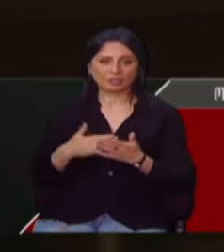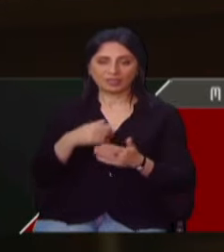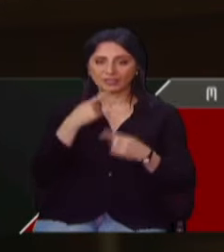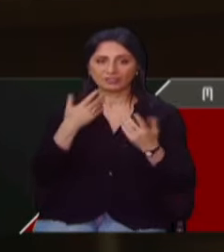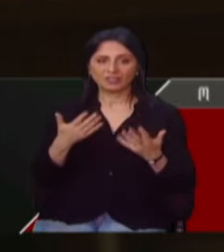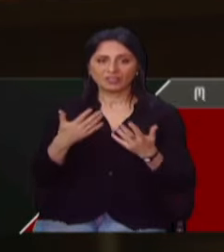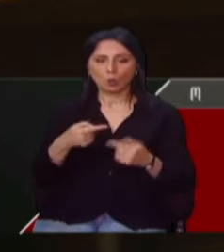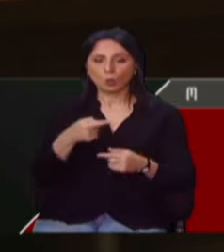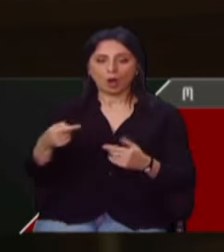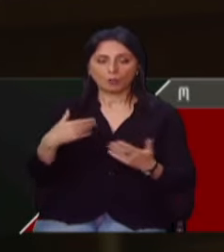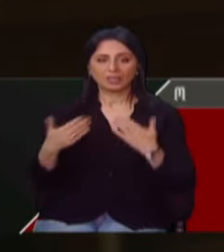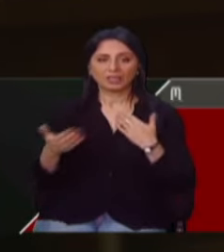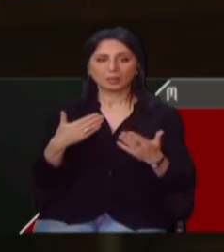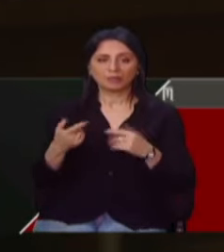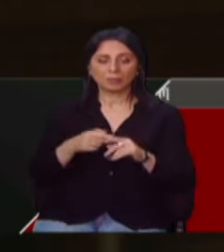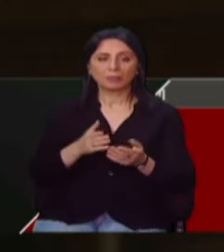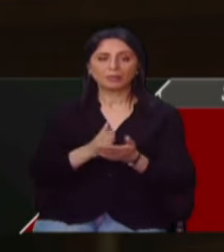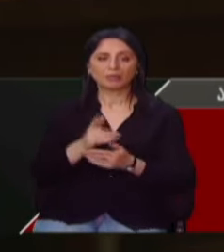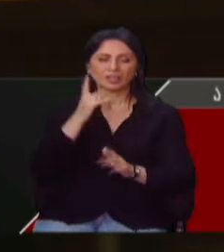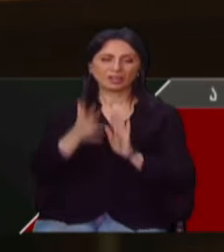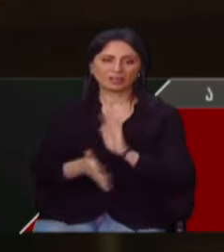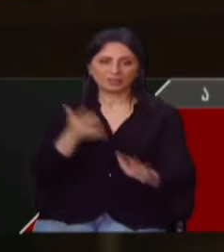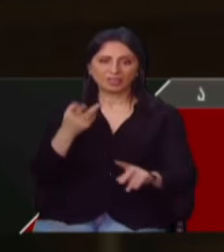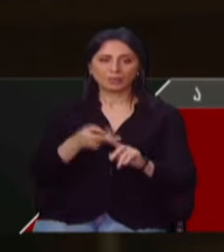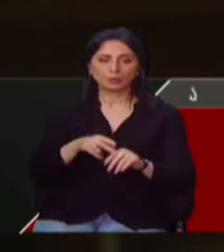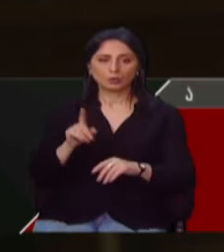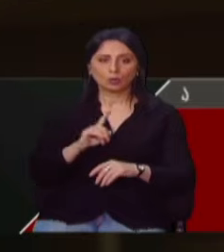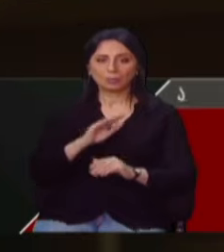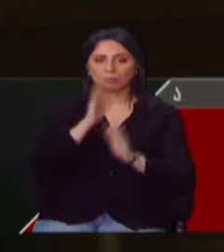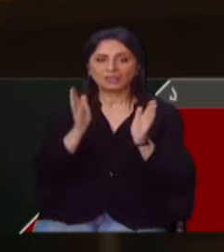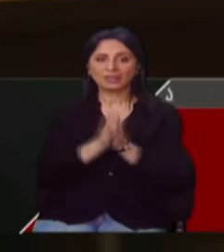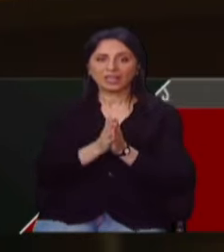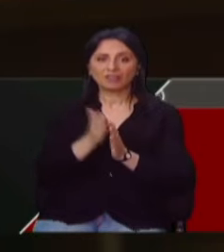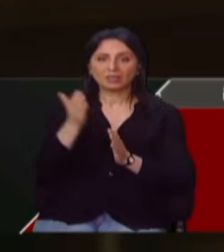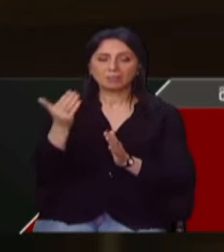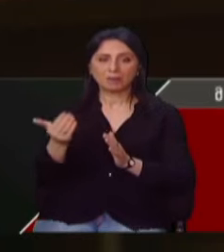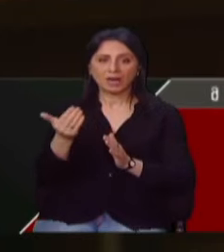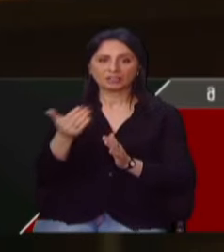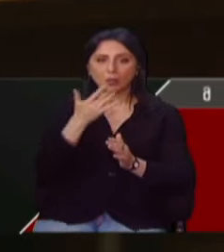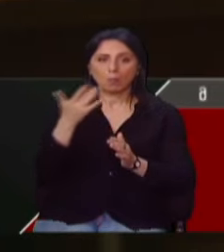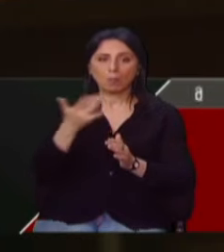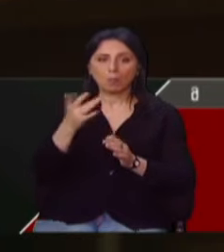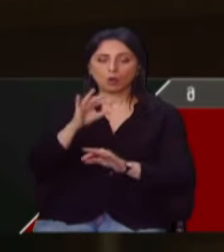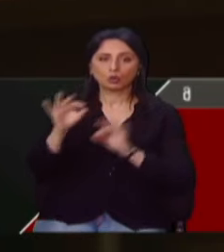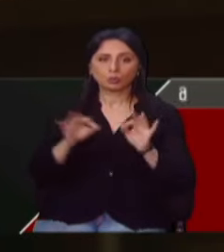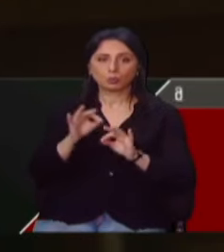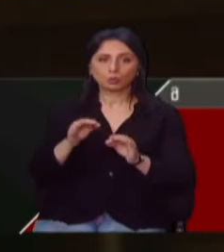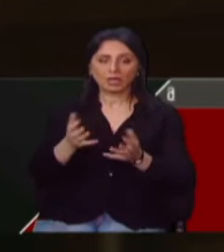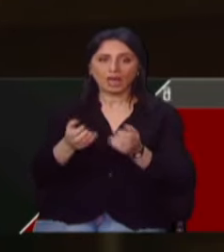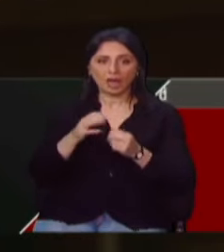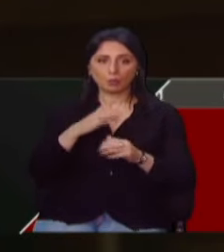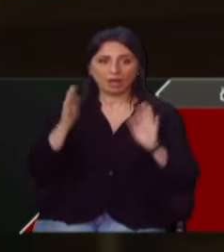როიტყვიან, უარყოფითი დამოკიდებულება ამ მიმართულებითაც გასაგებია, იმიტომ მთელი მათი, როიტყვიან, პოლიტიკური პროექტი აღებული